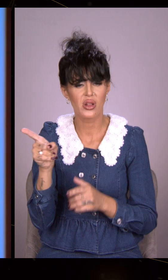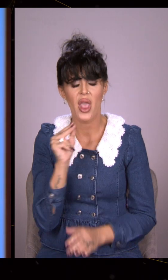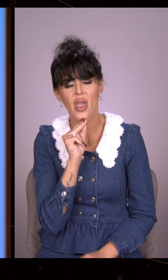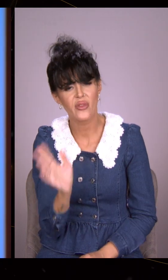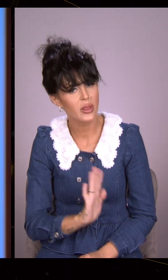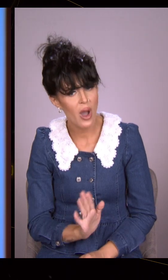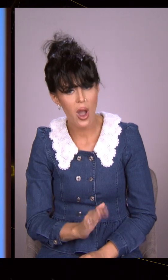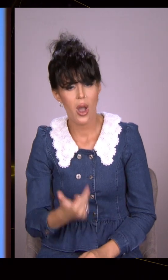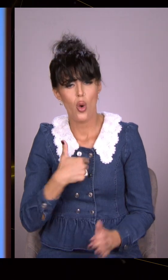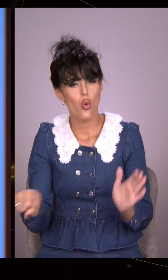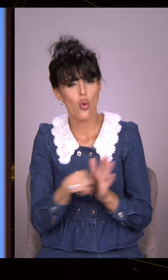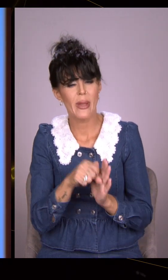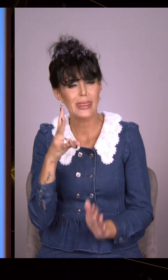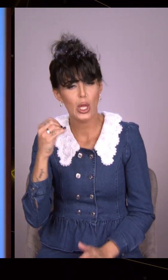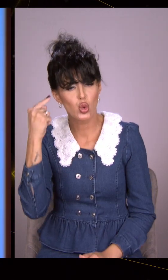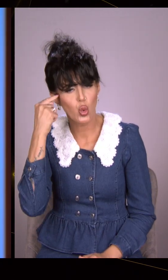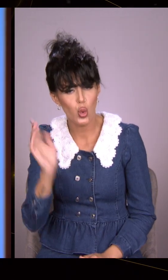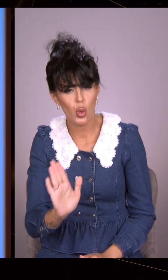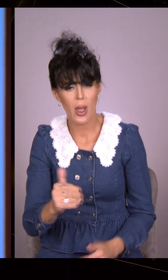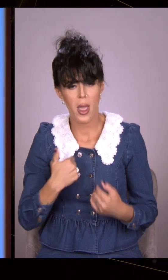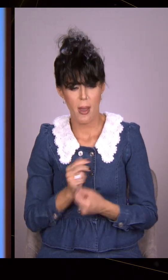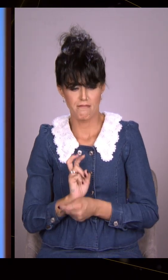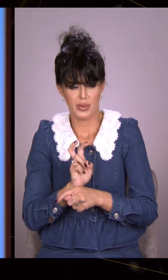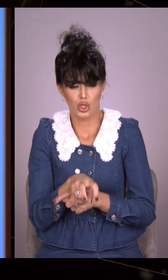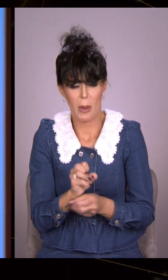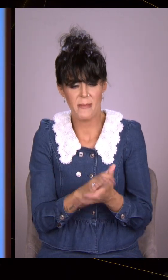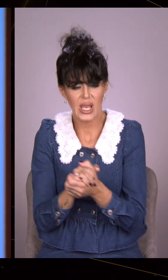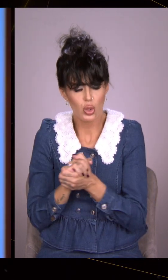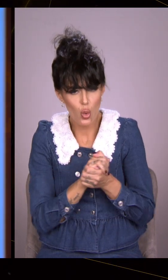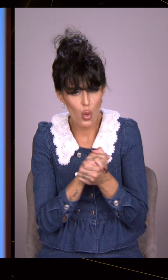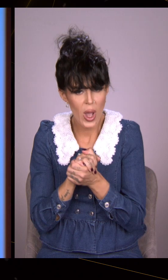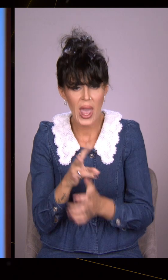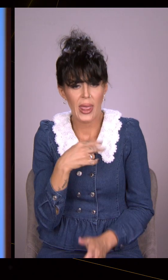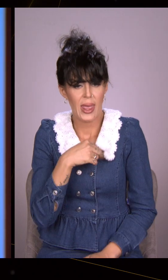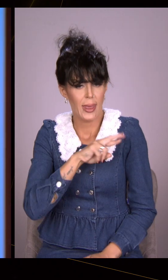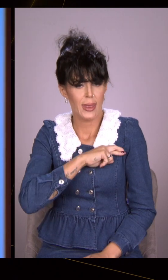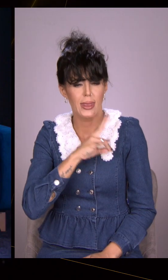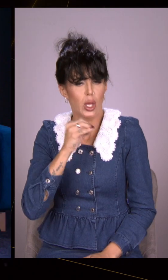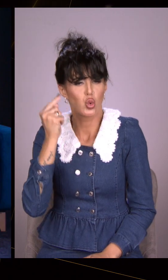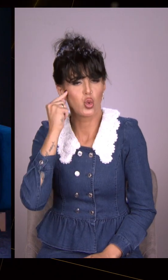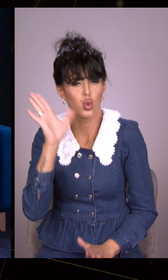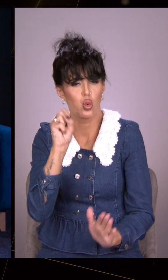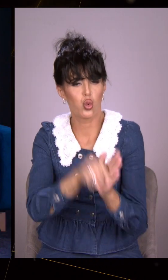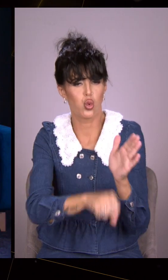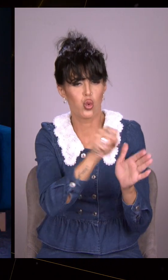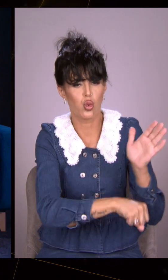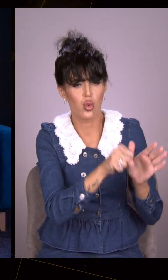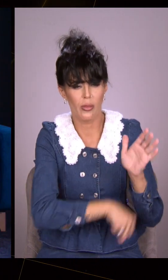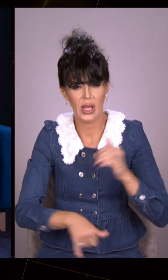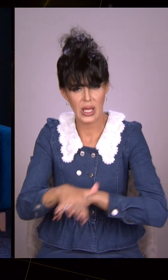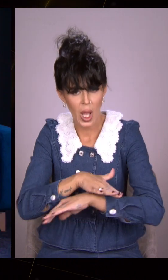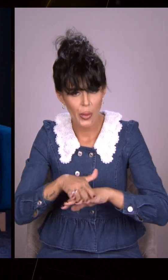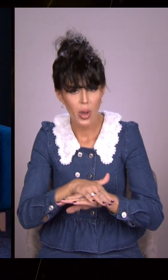винуваті. Вони йшли мирно, не збиралися мирне населення трогати. Наші просто